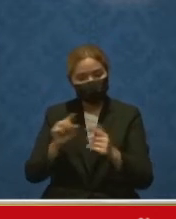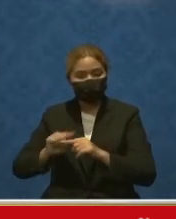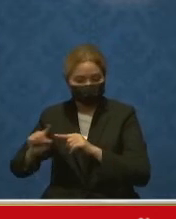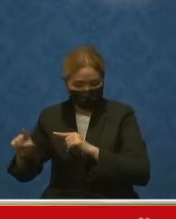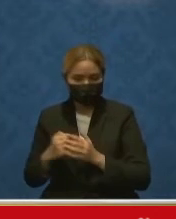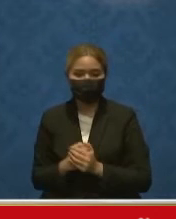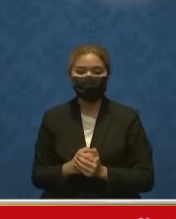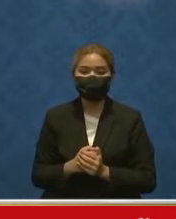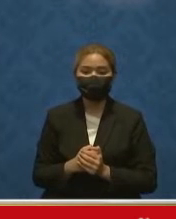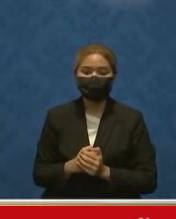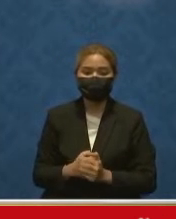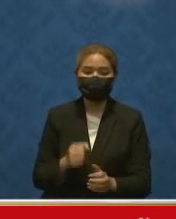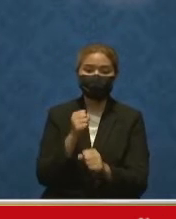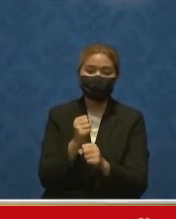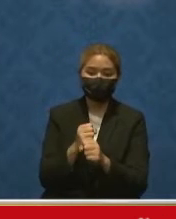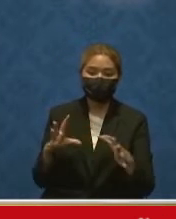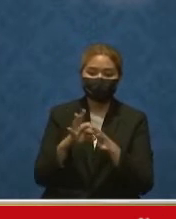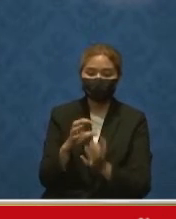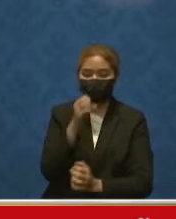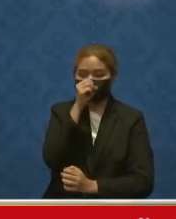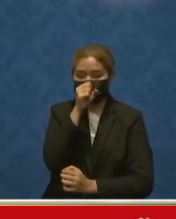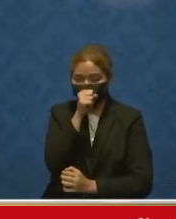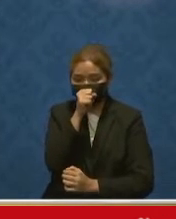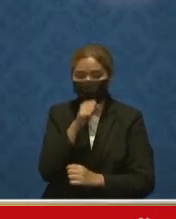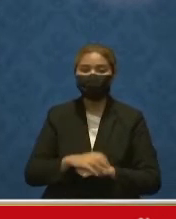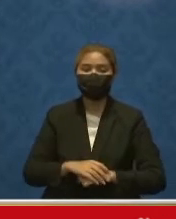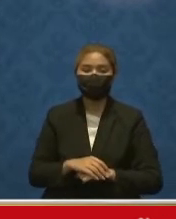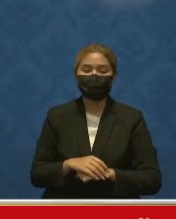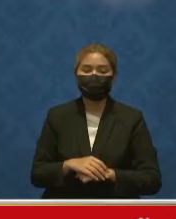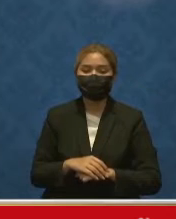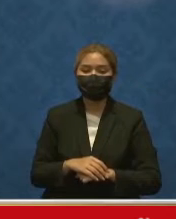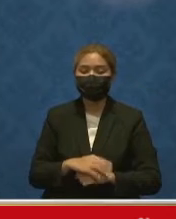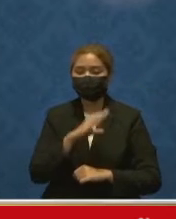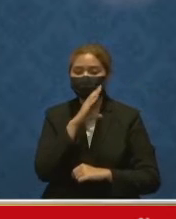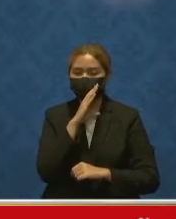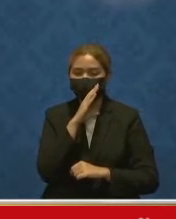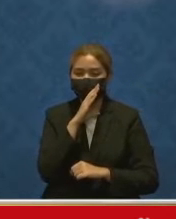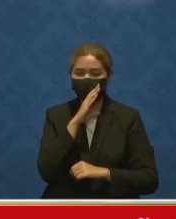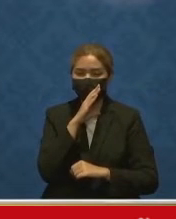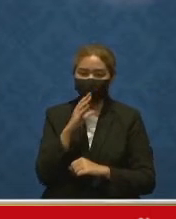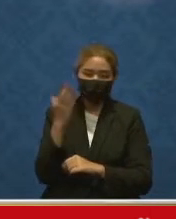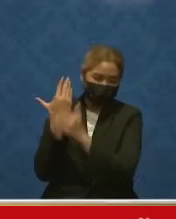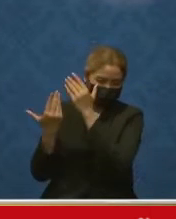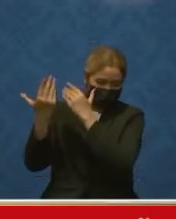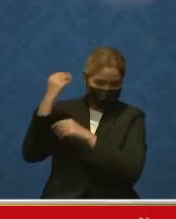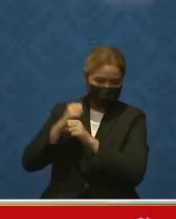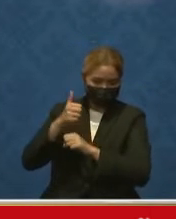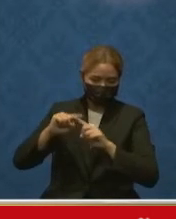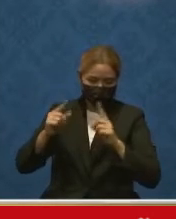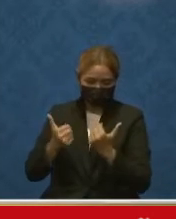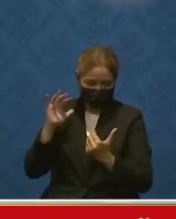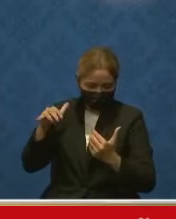ทั้งหลายเนี่ยมันต้องอย่ามาทำในยุคที่โลกมันเปลี่ยนสถานะการณ์บ้านเมืองมันเปลี่ยน